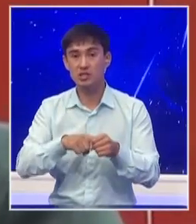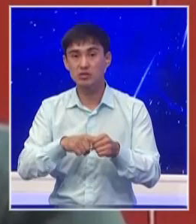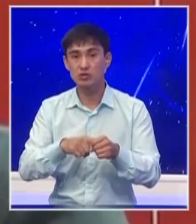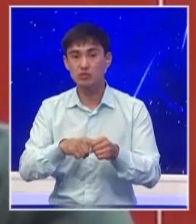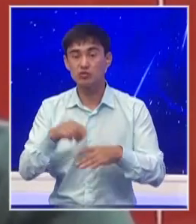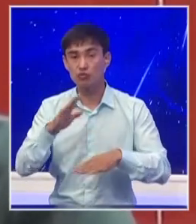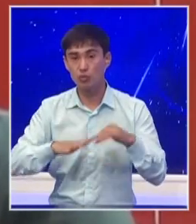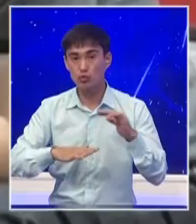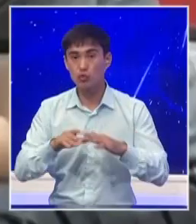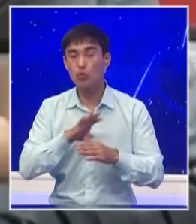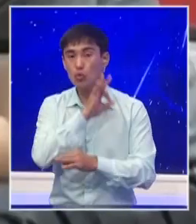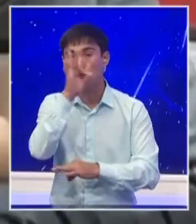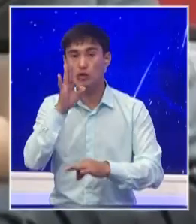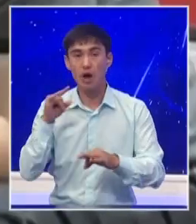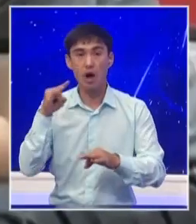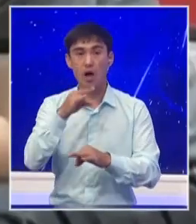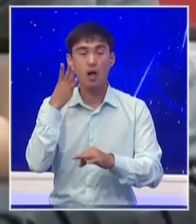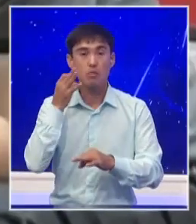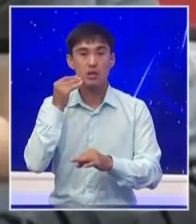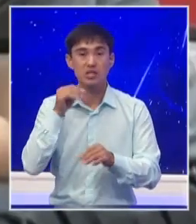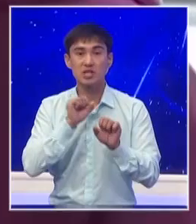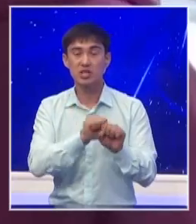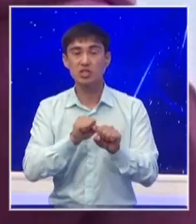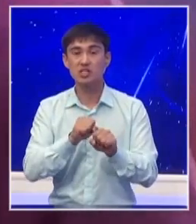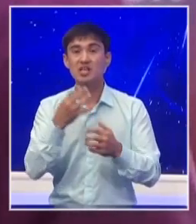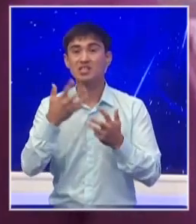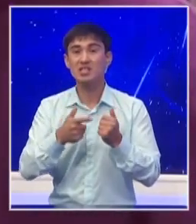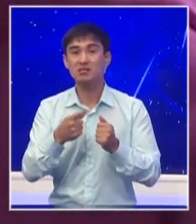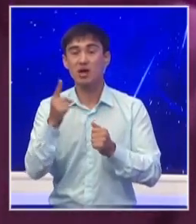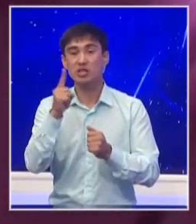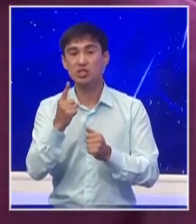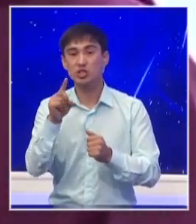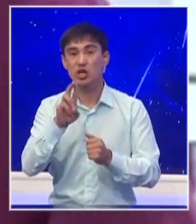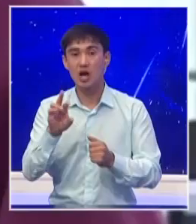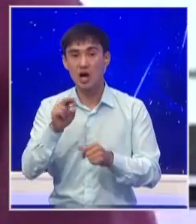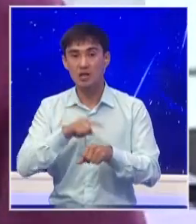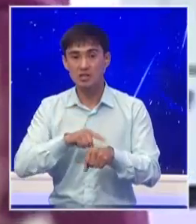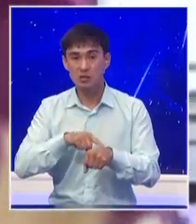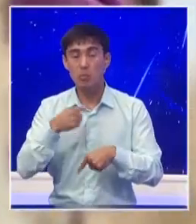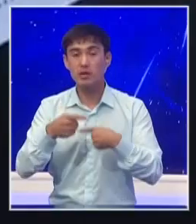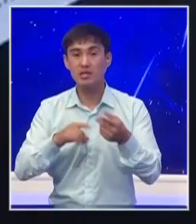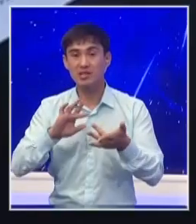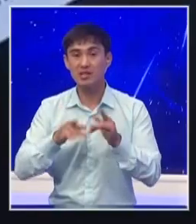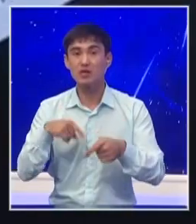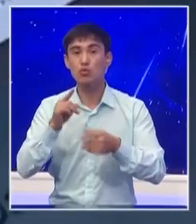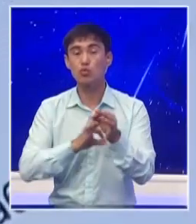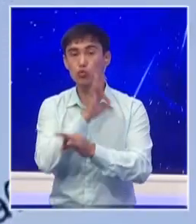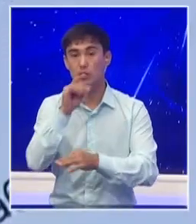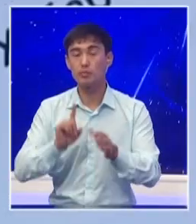пришлось производить вручную. Утренние рейсы в Алматы задержались в среднем на 1,5 часа. Интернет-соединение было восстановлено лишь к утру.